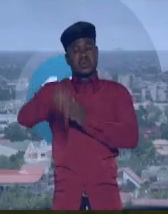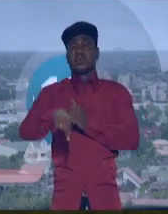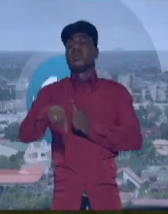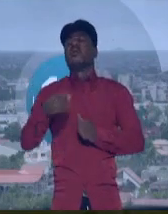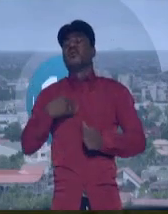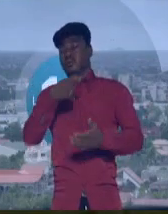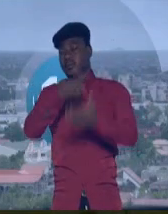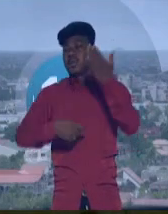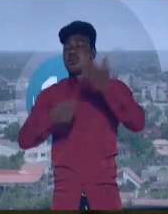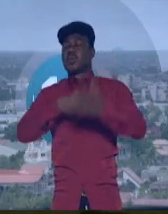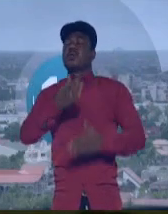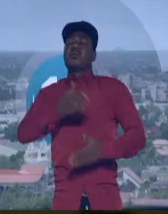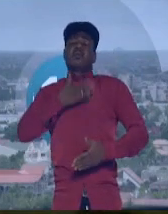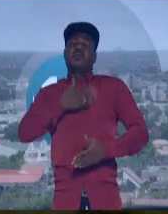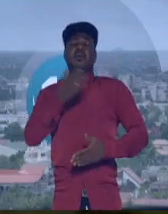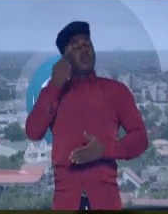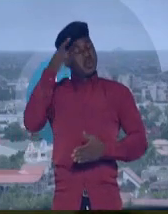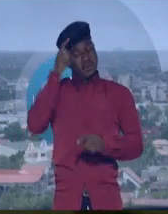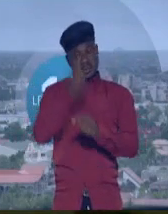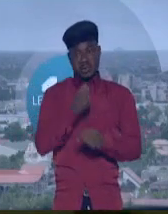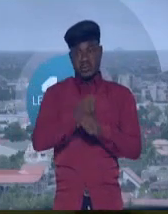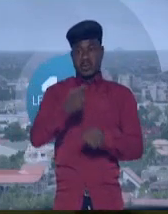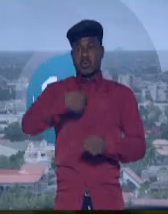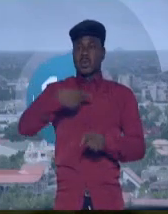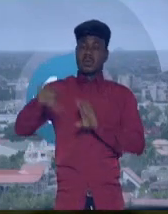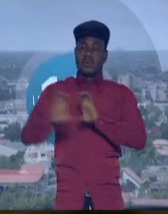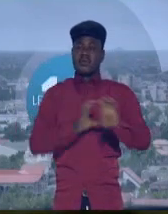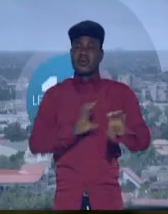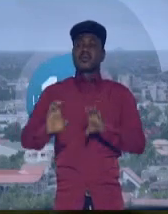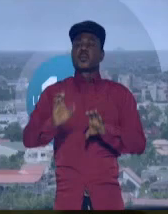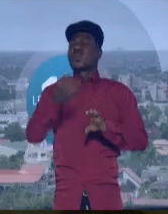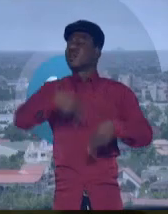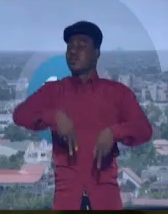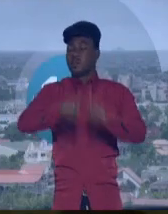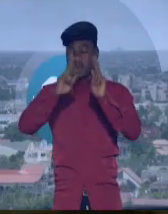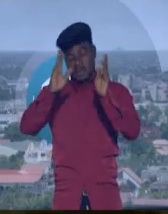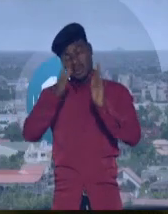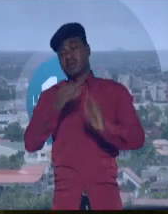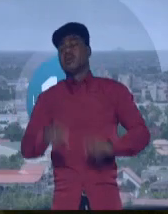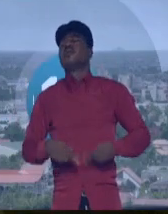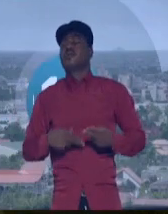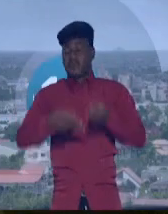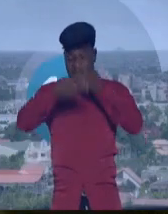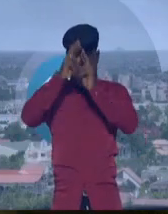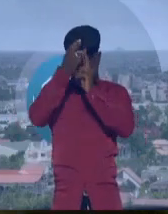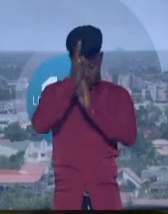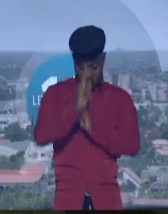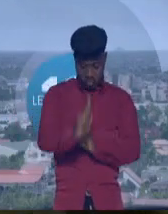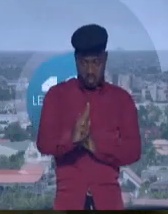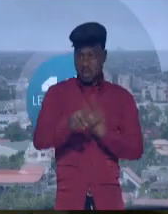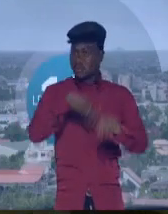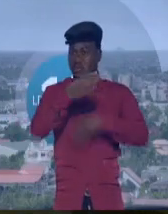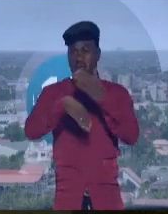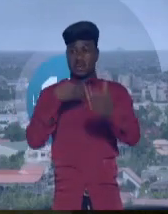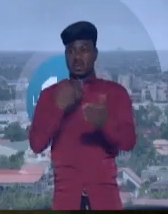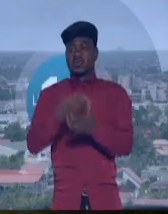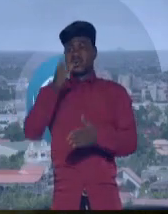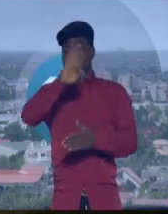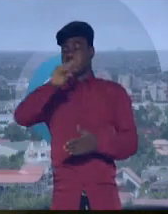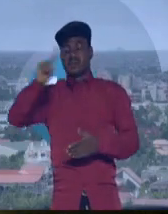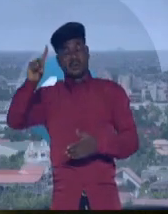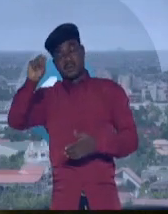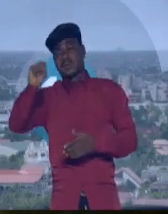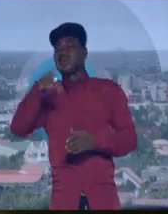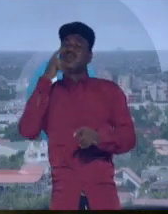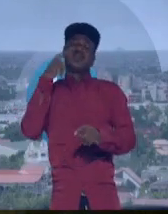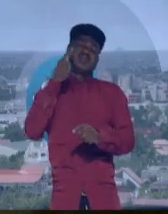faire. Ça me tenait vraiment à cœur de pouvoir rendre un hommage à toutes ces forces combattantes-là qui luttaient au péril de leur vie